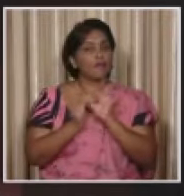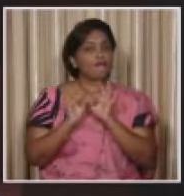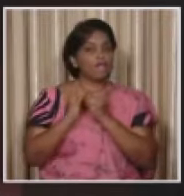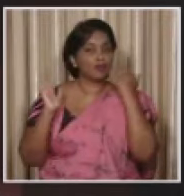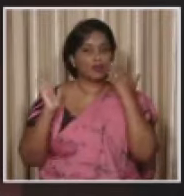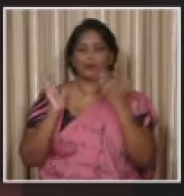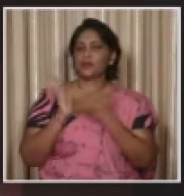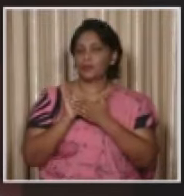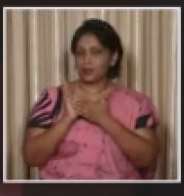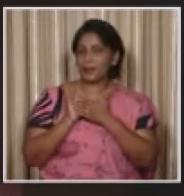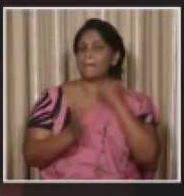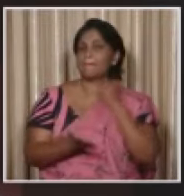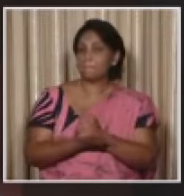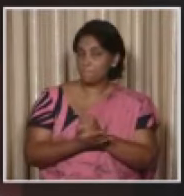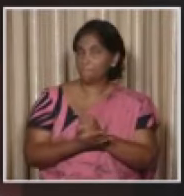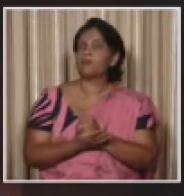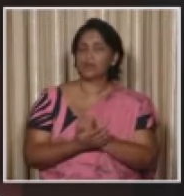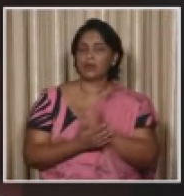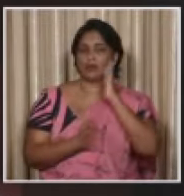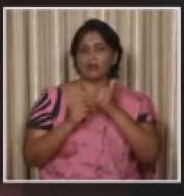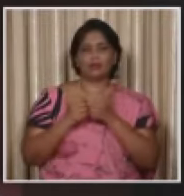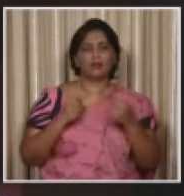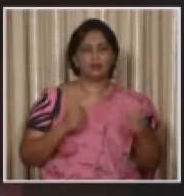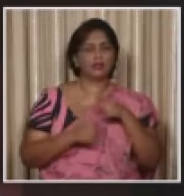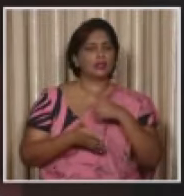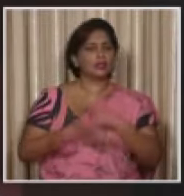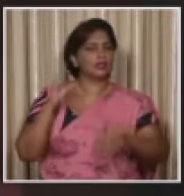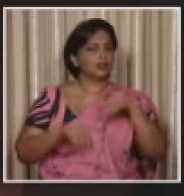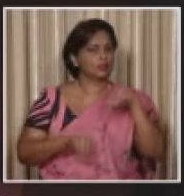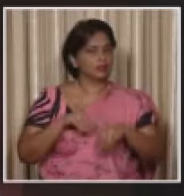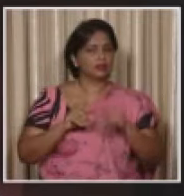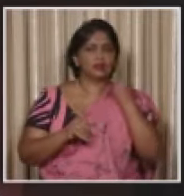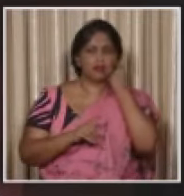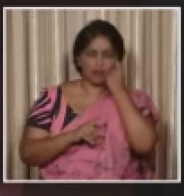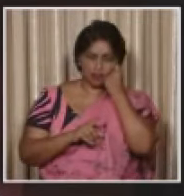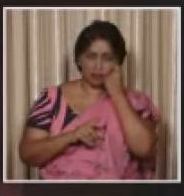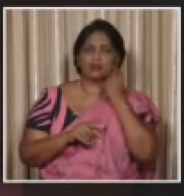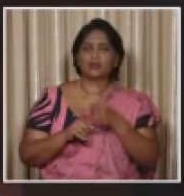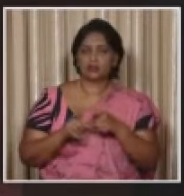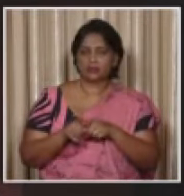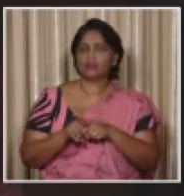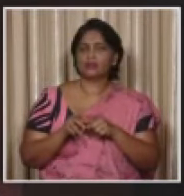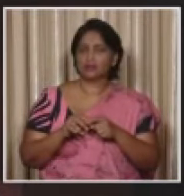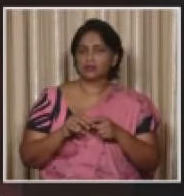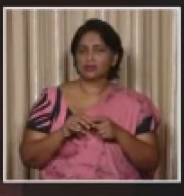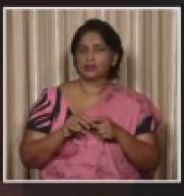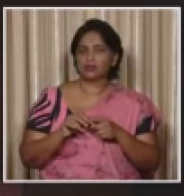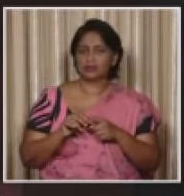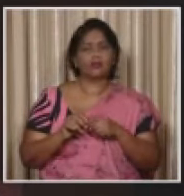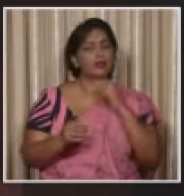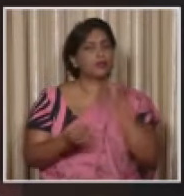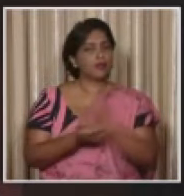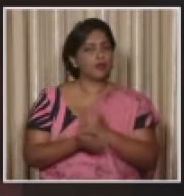පෞල්කරණයට ලක්වුණු මහ බැංකුව ස්වාධීන කරන්නට. එතකොට දේශපාලන ප්‍රතිපත්තාන්තර විපක්ෂනායකතුම දැන් වෙන කාරණයක් යන්නේ ඔතුමා. නෑ මහ